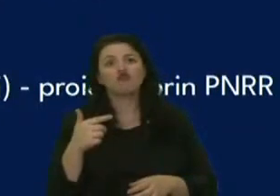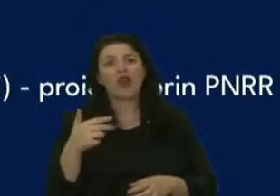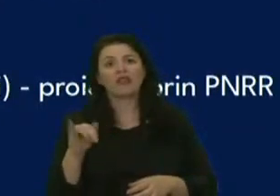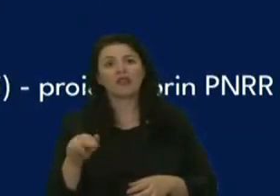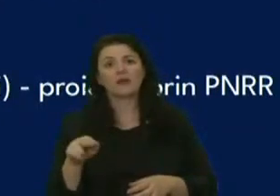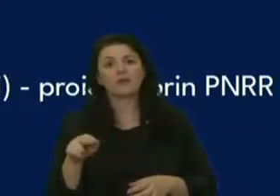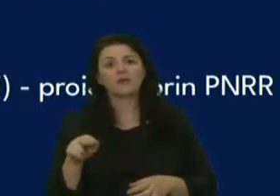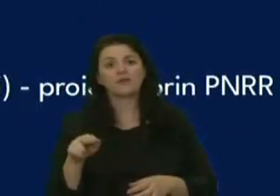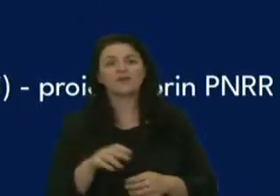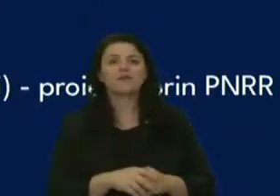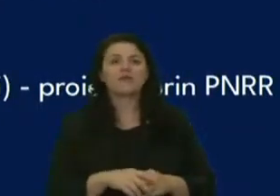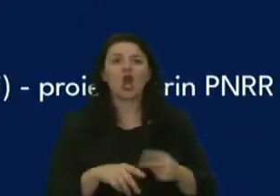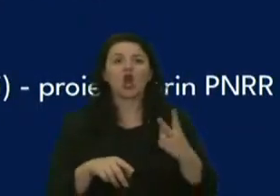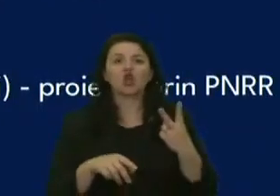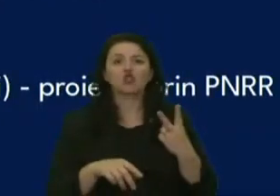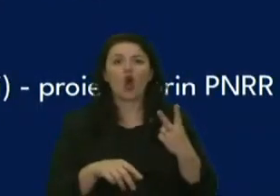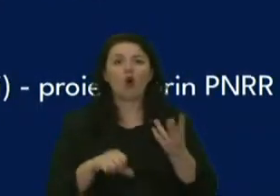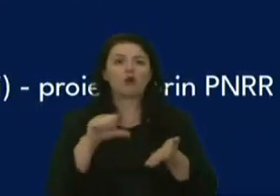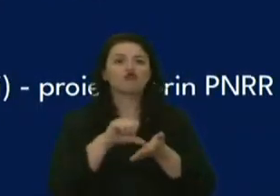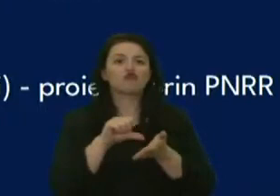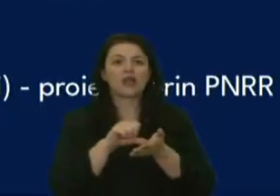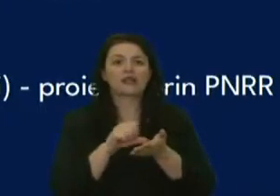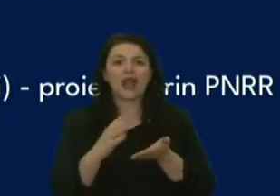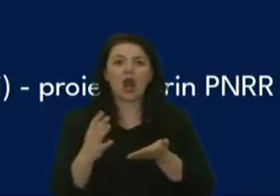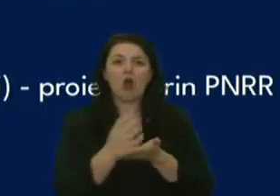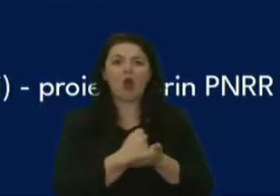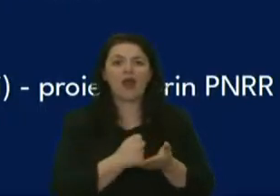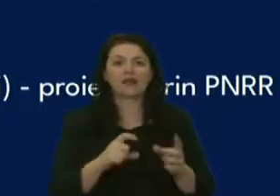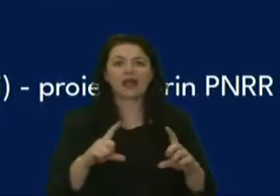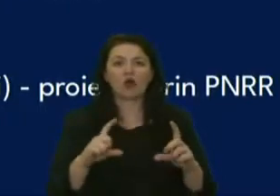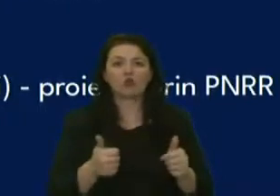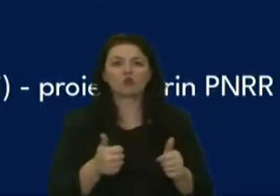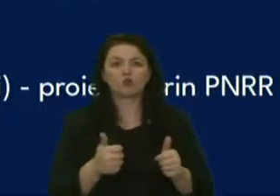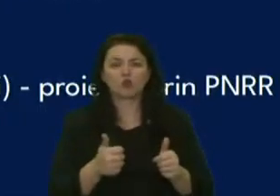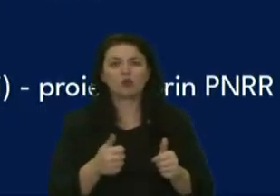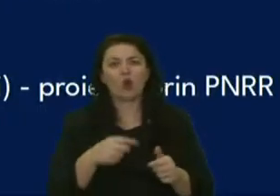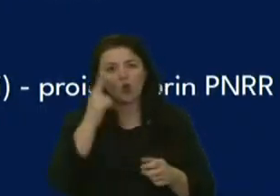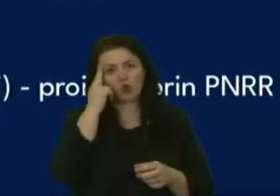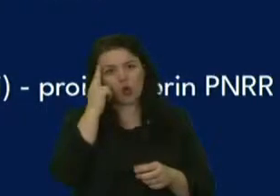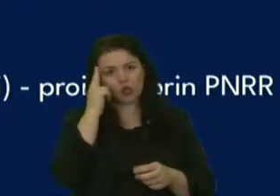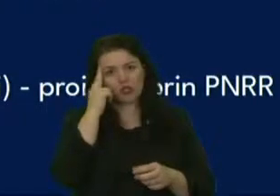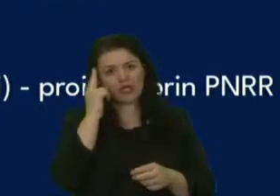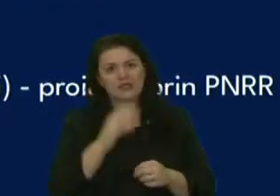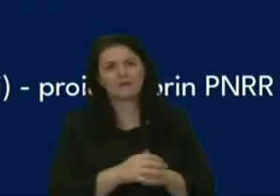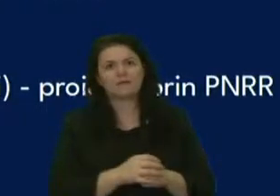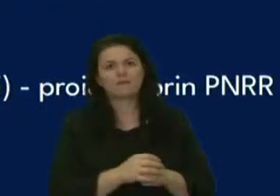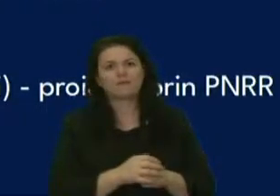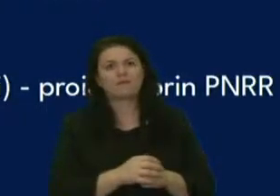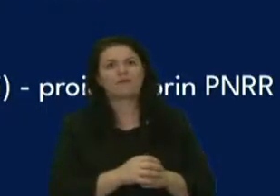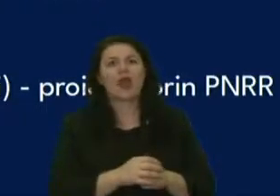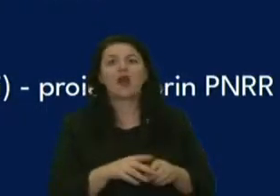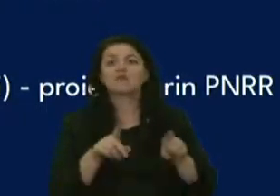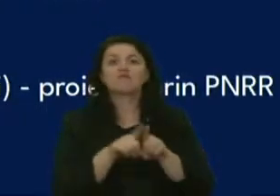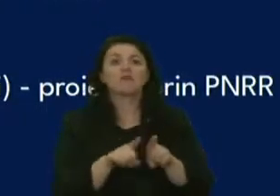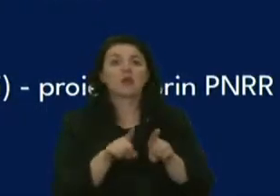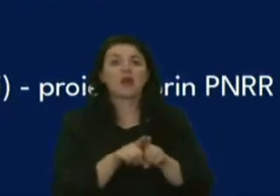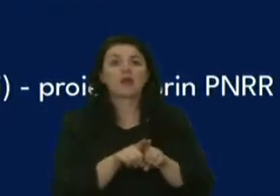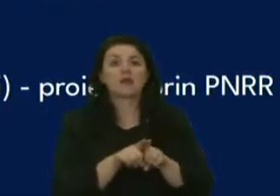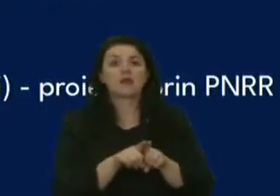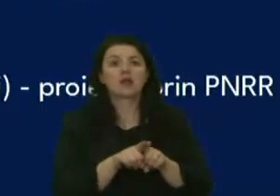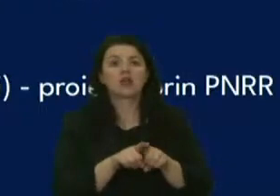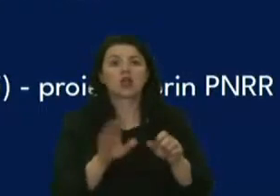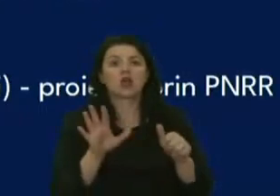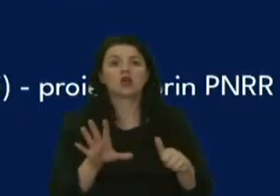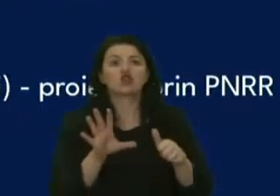Cent pentru colectarea selectivă a deșeurilor am vorbit despre ele și le cunoașteți de asemenea reabilitarea a